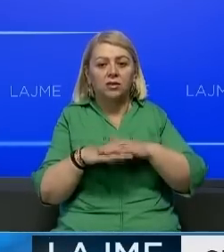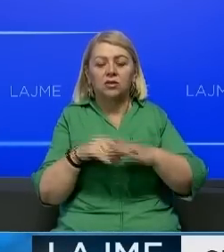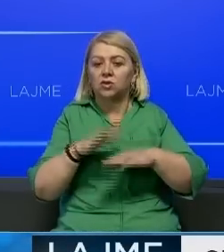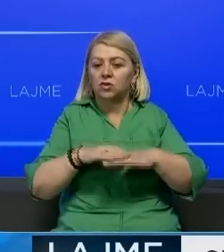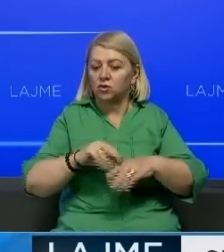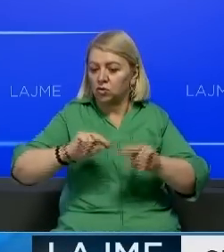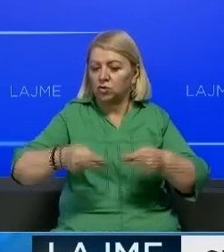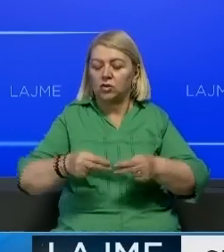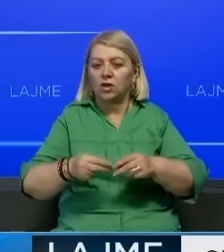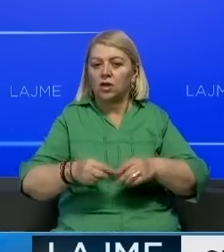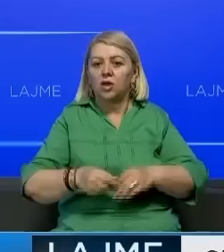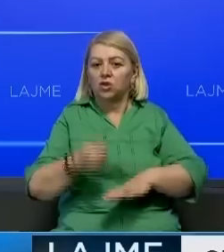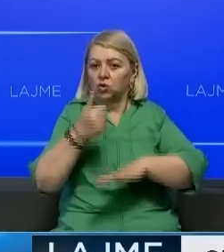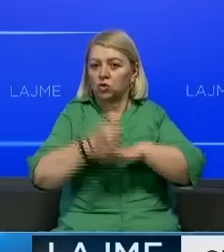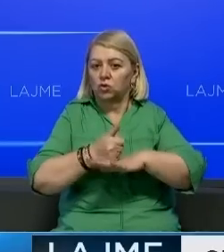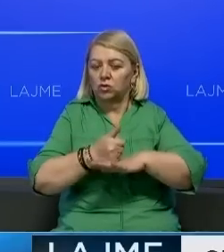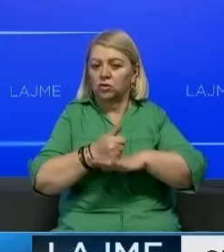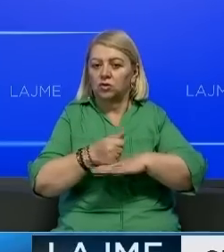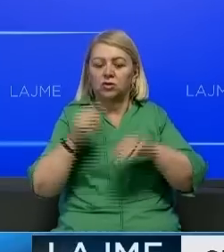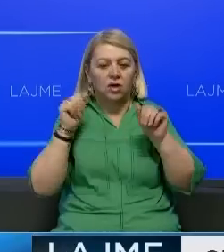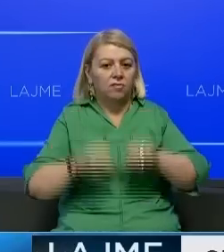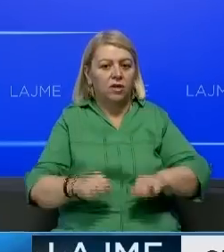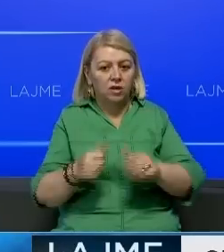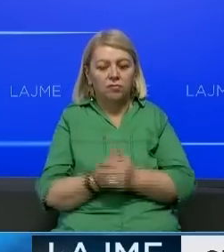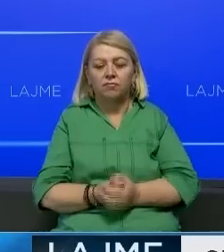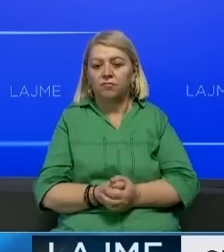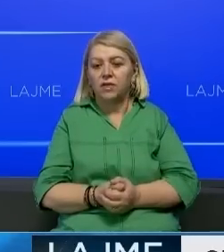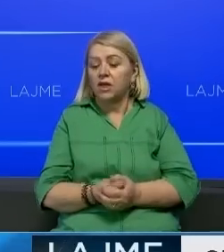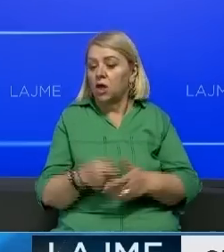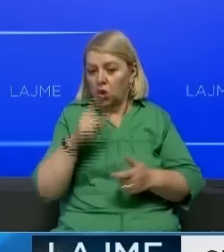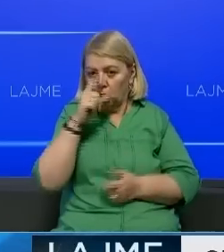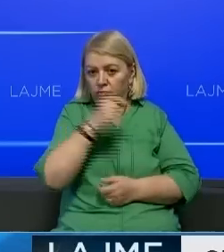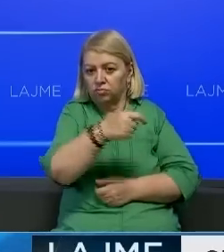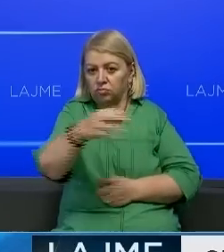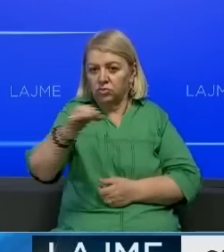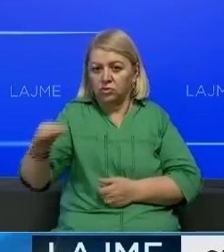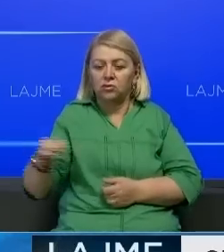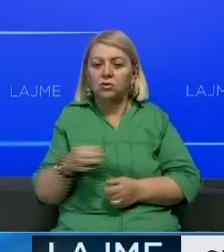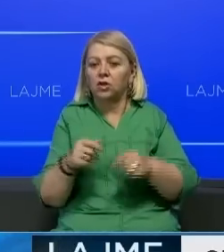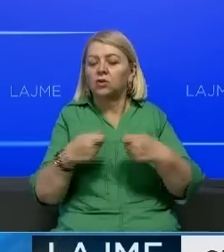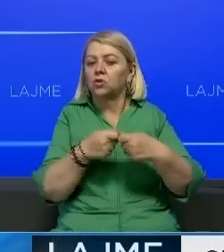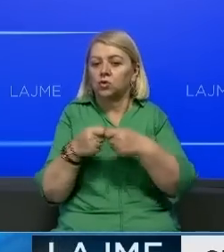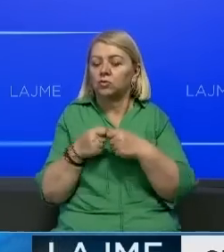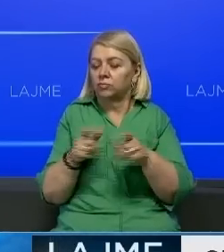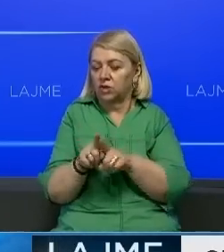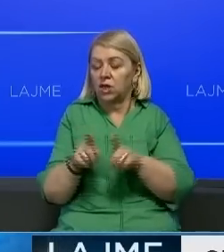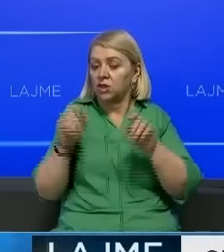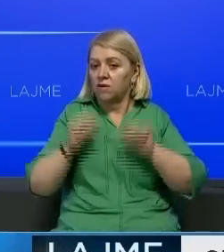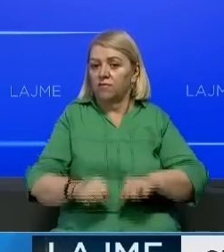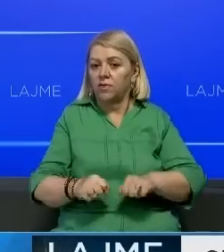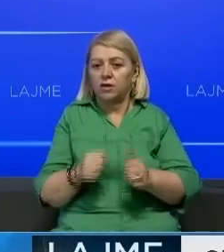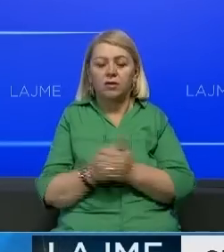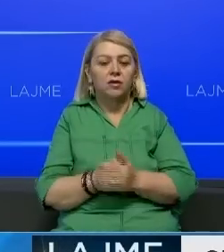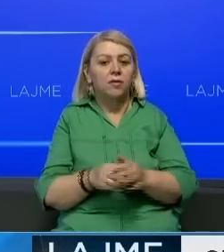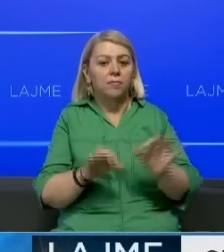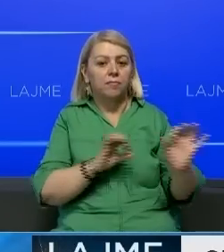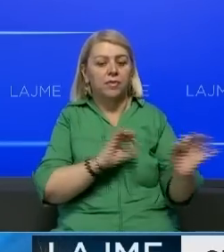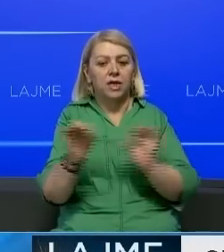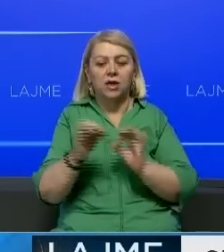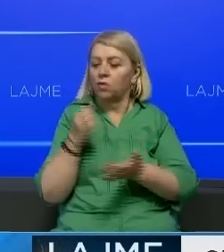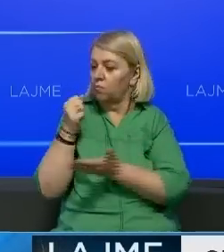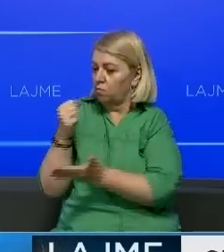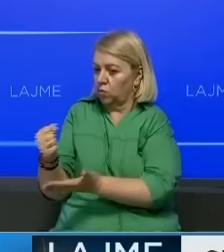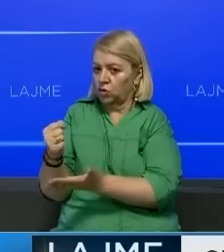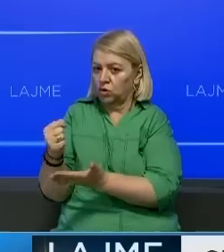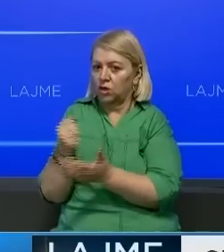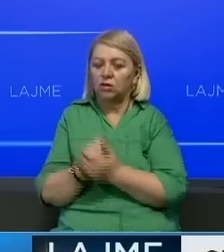qëndrore. Sipas Asociacionit të Komunave të Kosovës, në kontratat e nënshkruara thuhet se qeveria do të planifikojë buxhet,